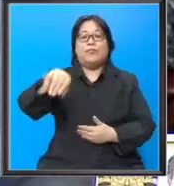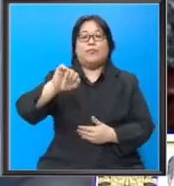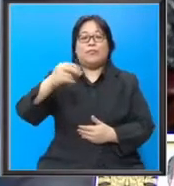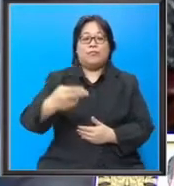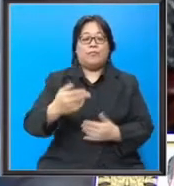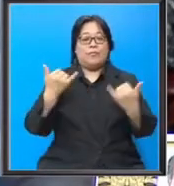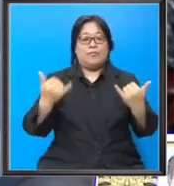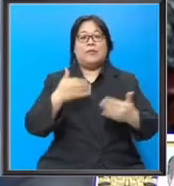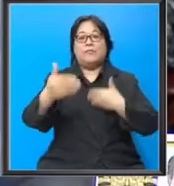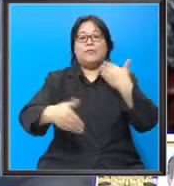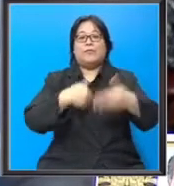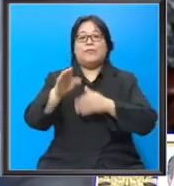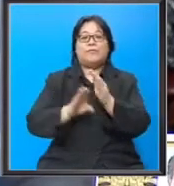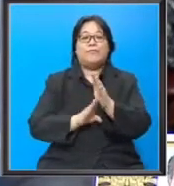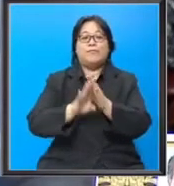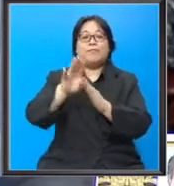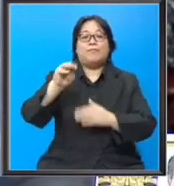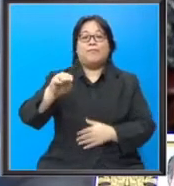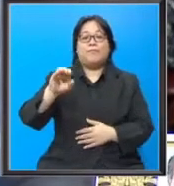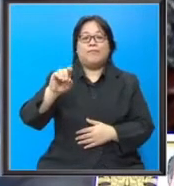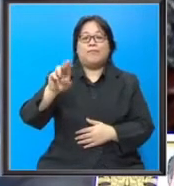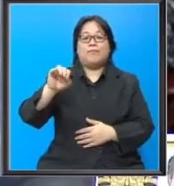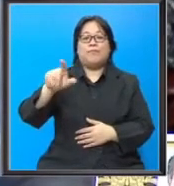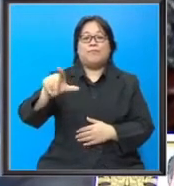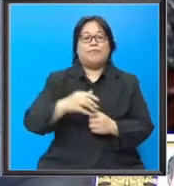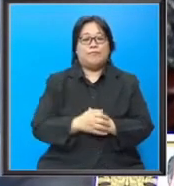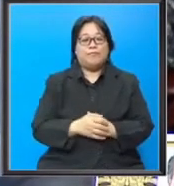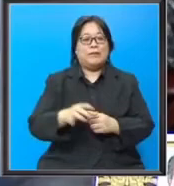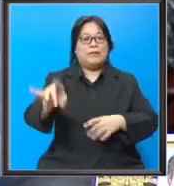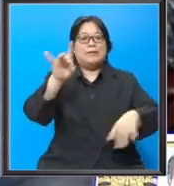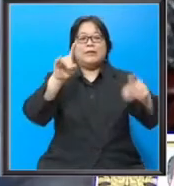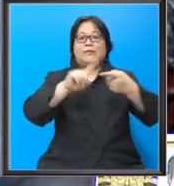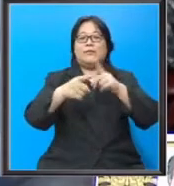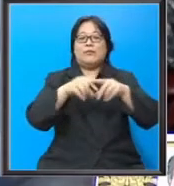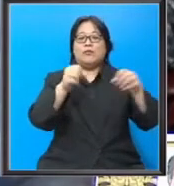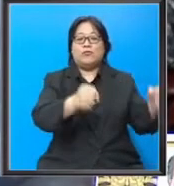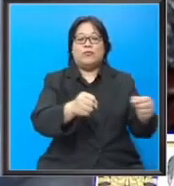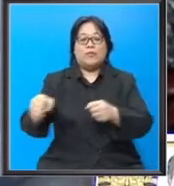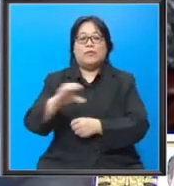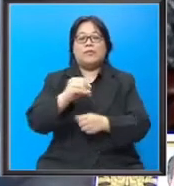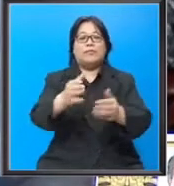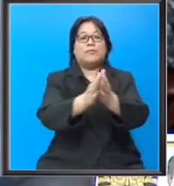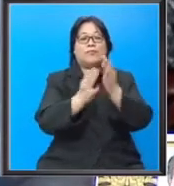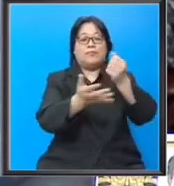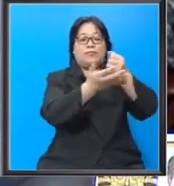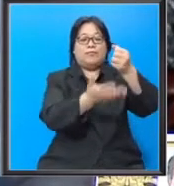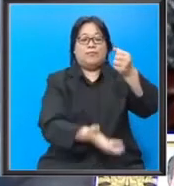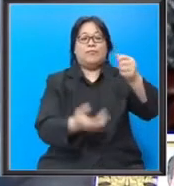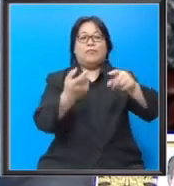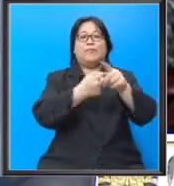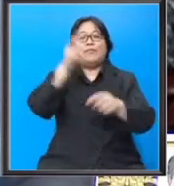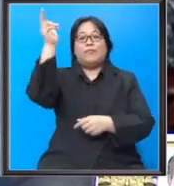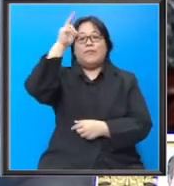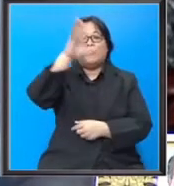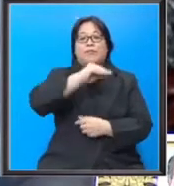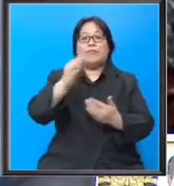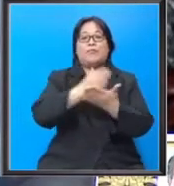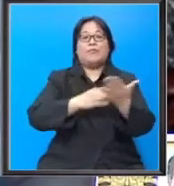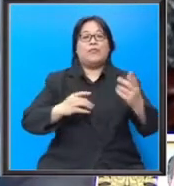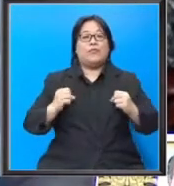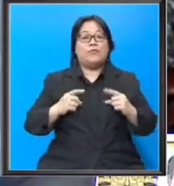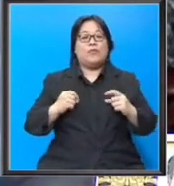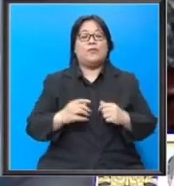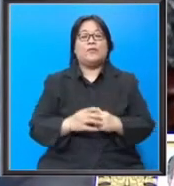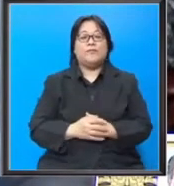ini berada dalam proses pembangunan modul mengenal pasti rangkaian strategi setiap permohonan dana the pada kerajaan dan pihak